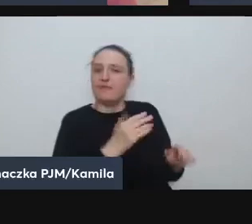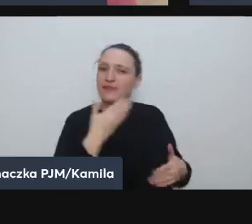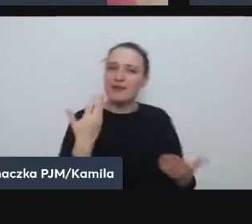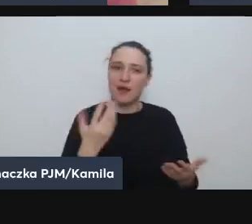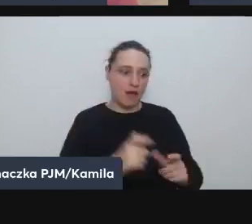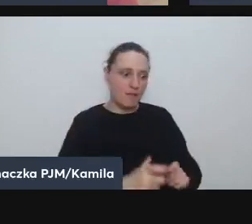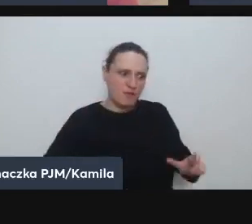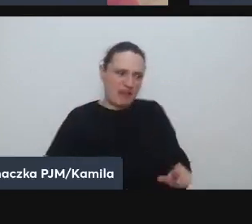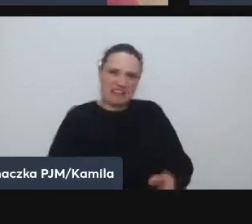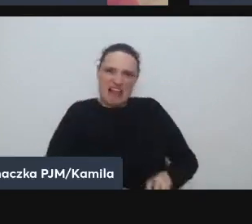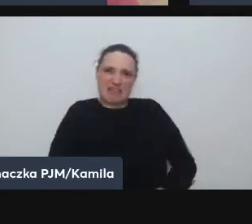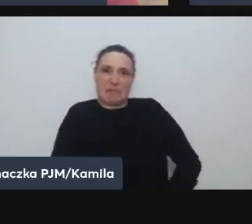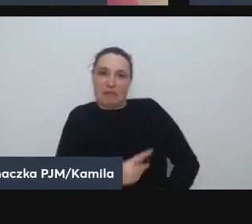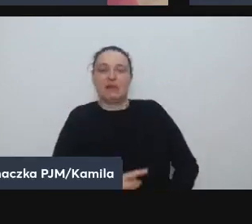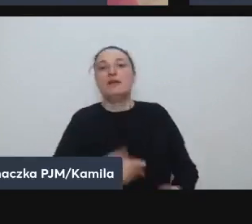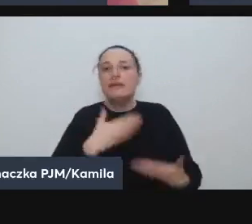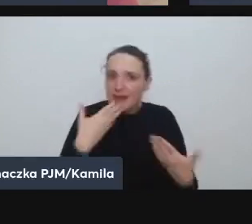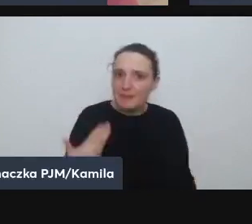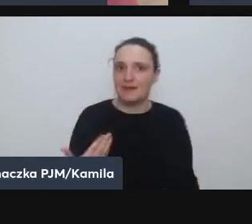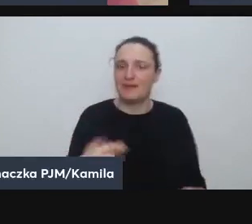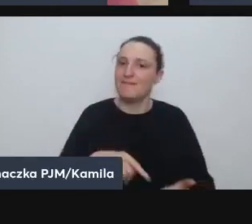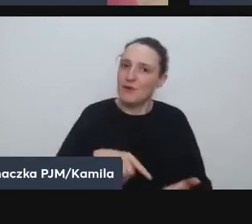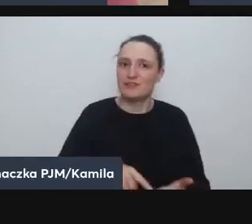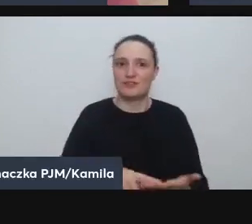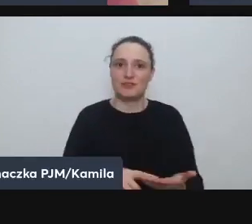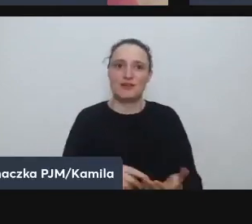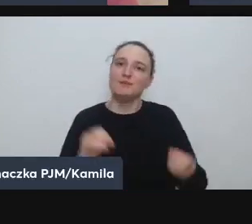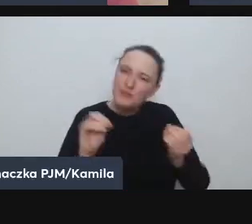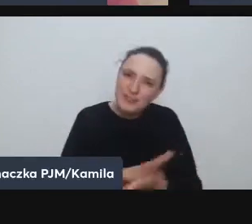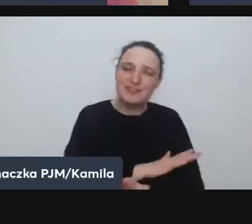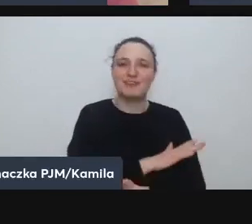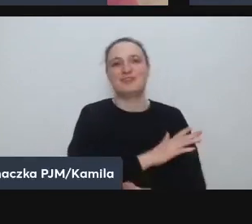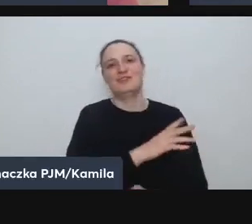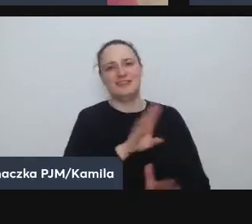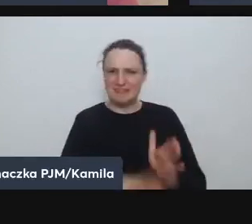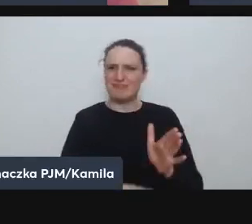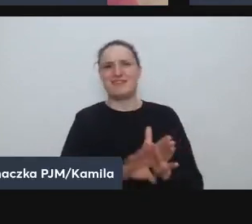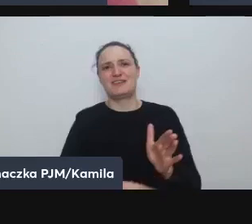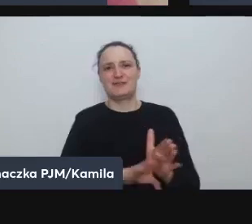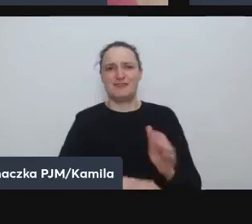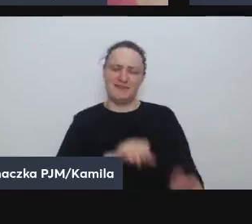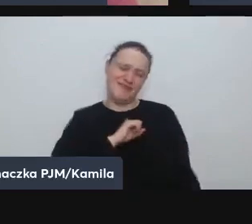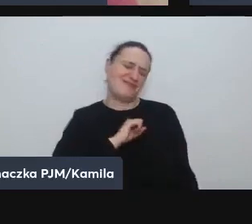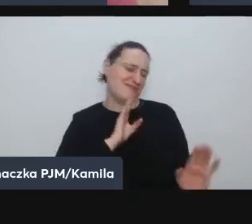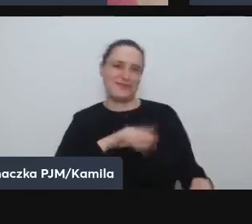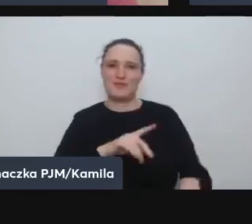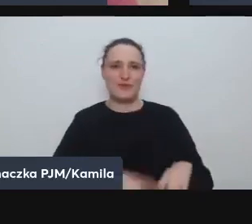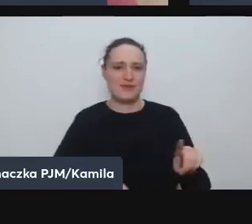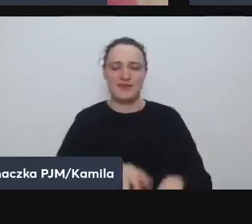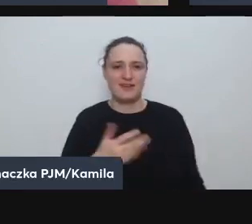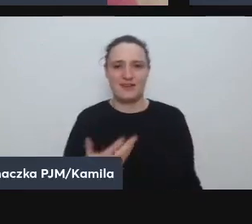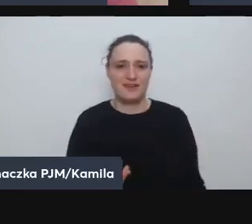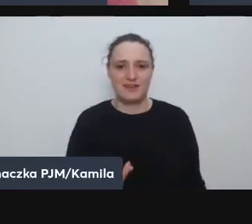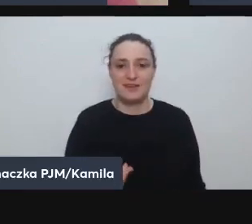takie oswajanie właśnie, że pokazać to jest coś zwykłego i to jest fajne i to pokazywanie wszystkich rzeczy. I